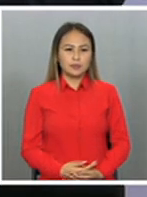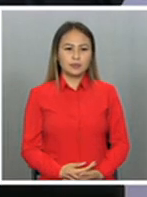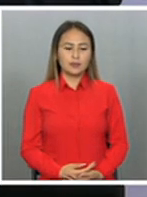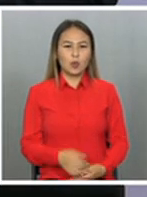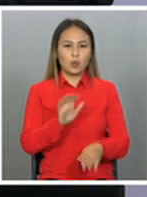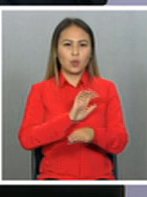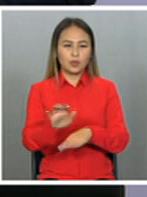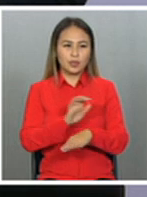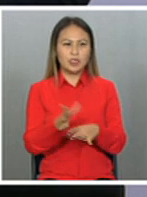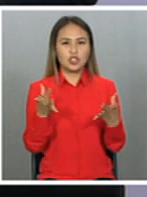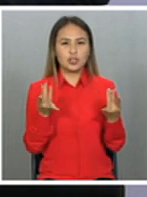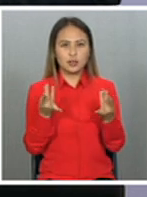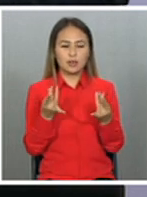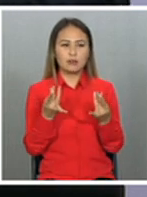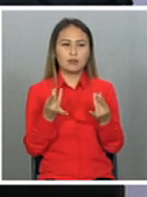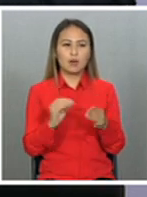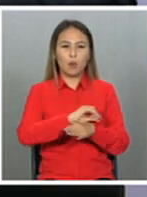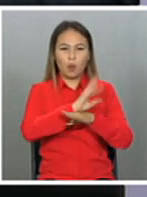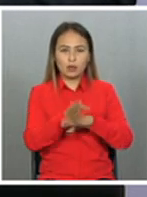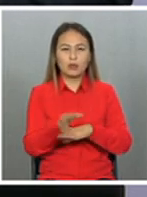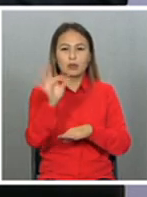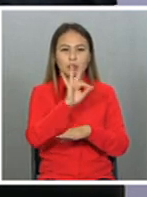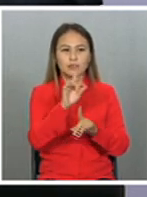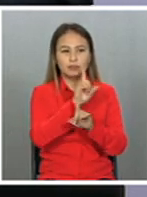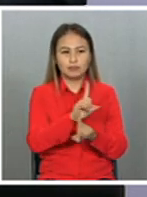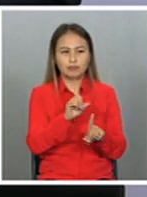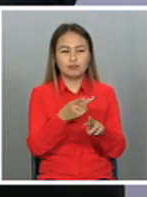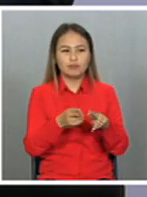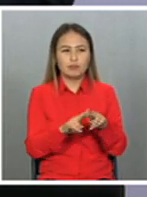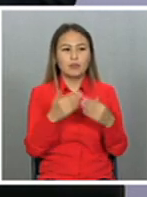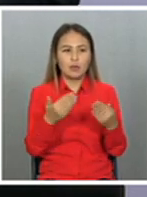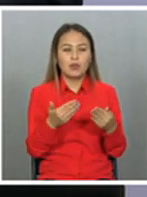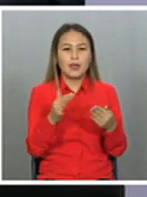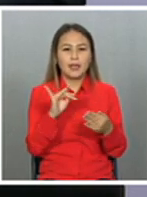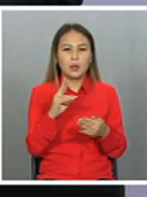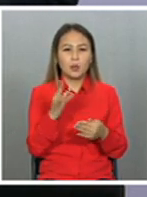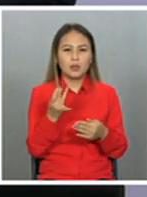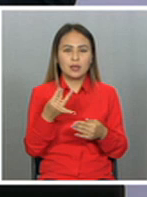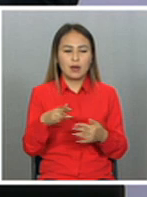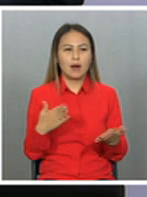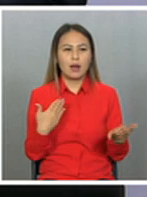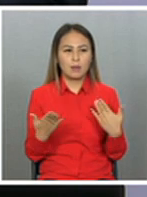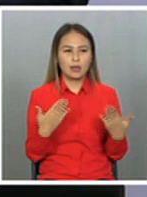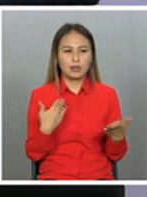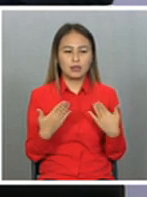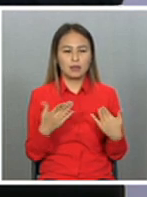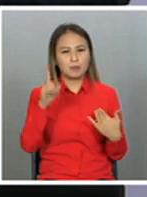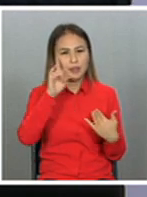өндірісін шикізат қорымен қамтамасыз етумен ерекшеленеді. Яғни бұнда индустриалдық қарым-қатынастардың белгілі